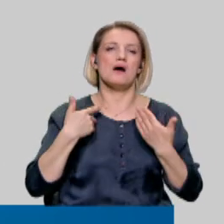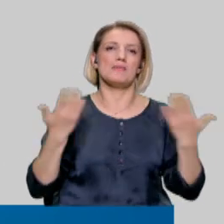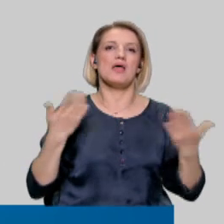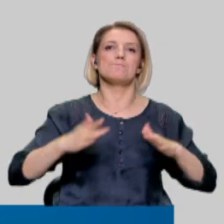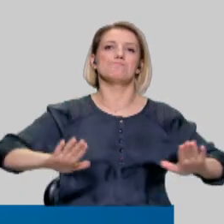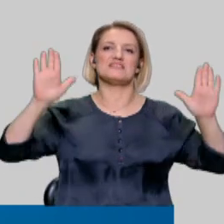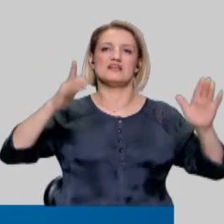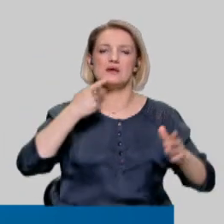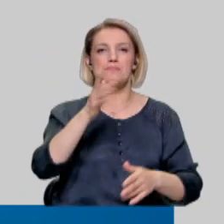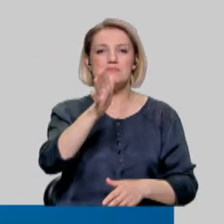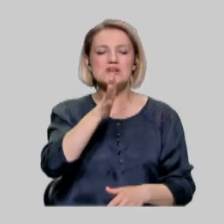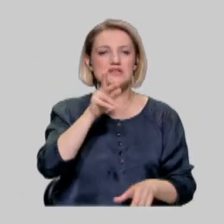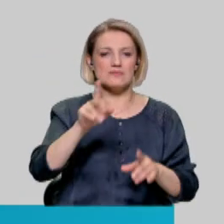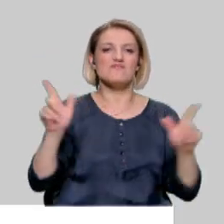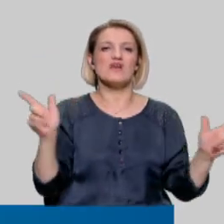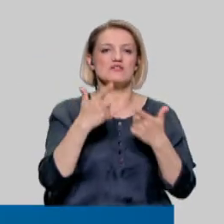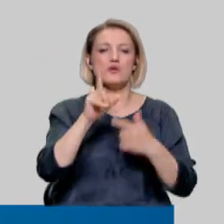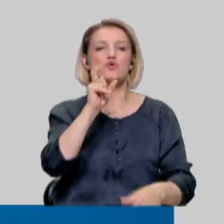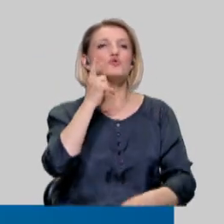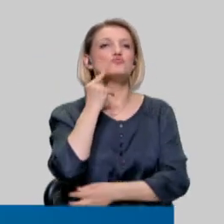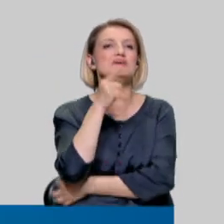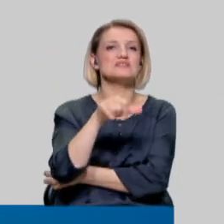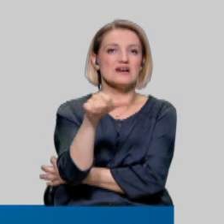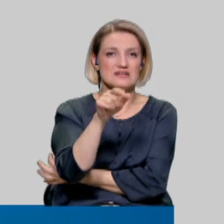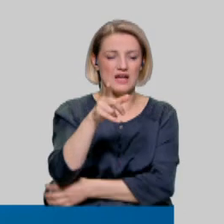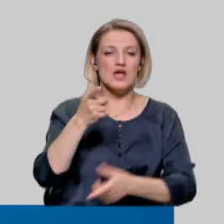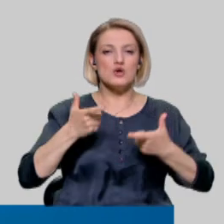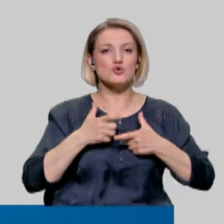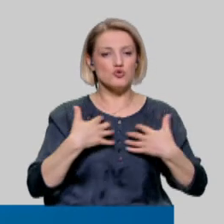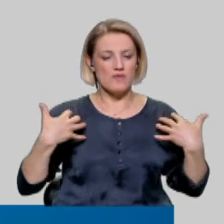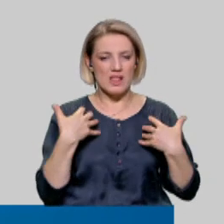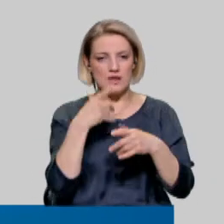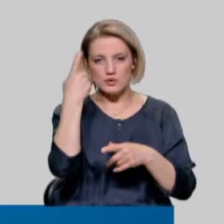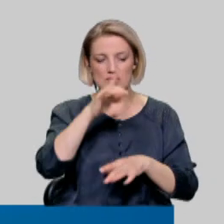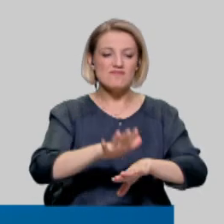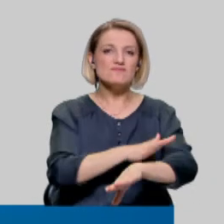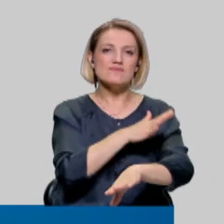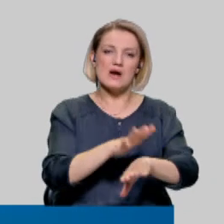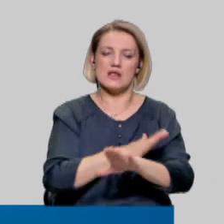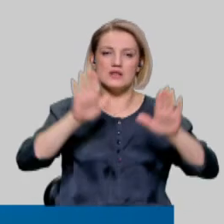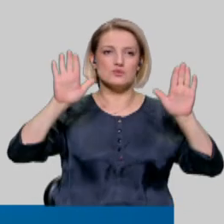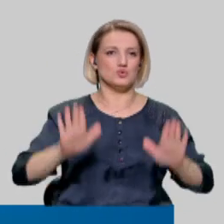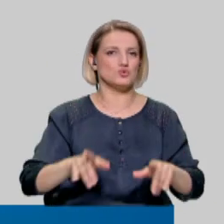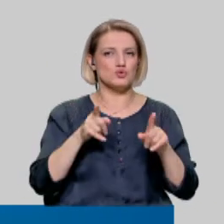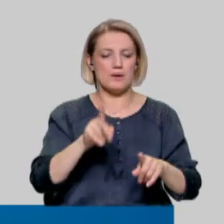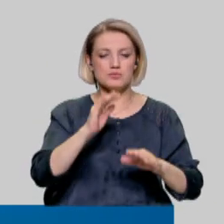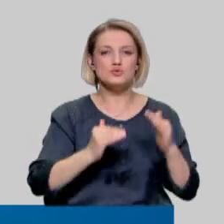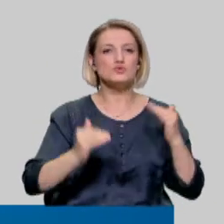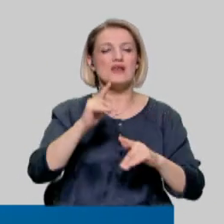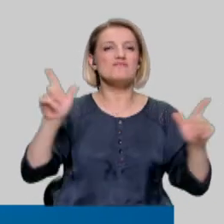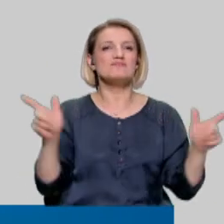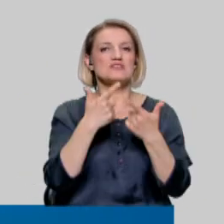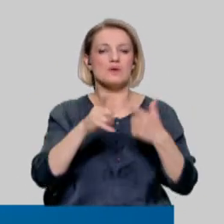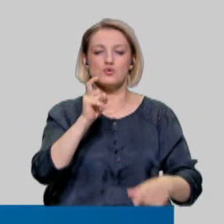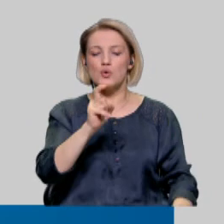açıklaması yaptı bildiğiniz üzere Festivalimiz Dokuz Mayıs tarihinde güvenlik gerekçesiyle Valilik tarafından durdurulmuştu bunun üzerine